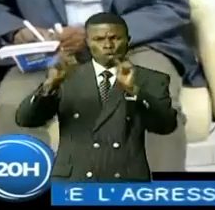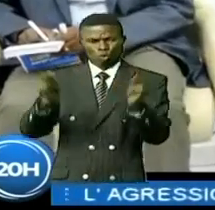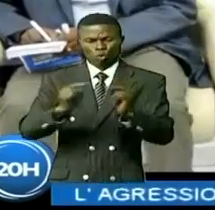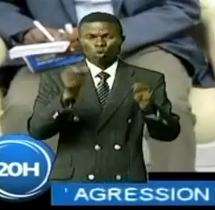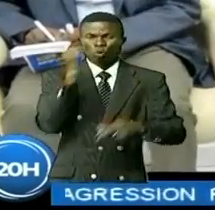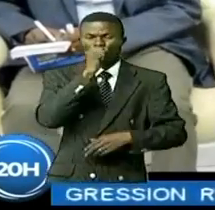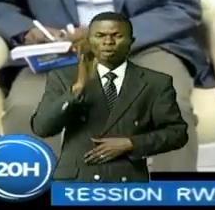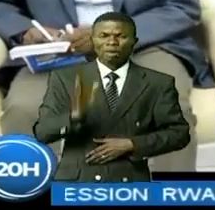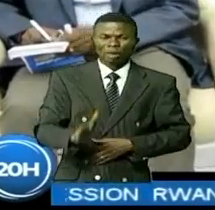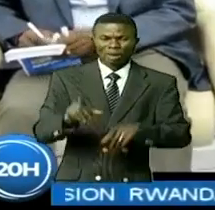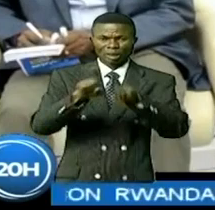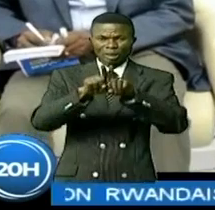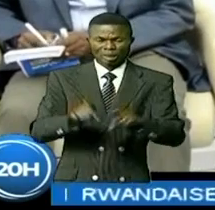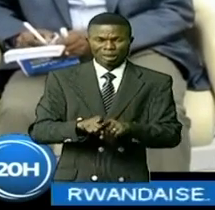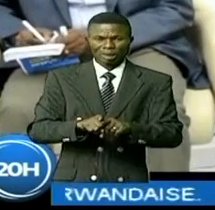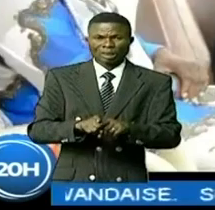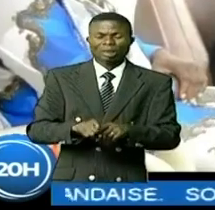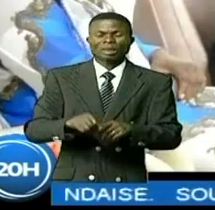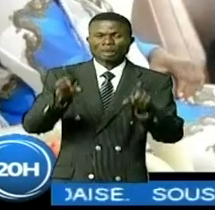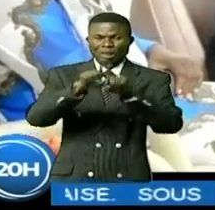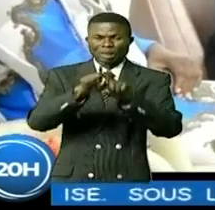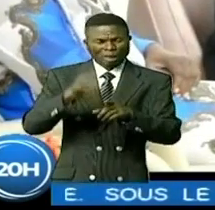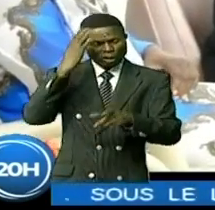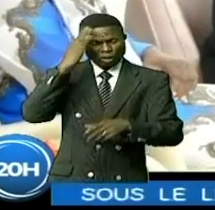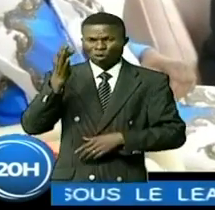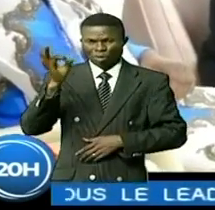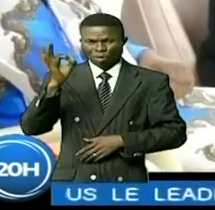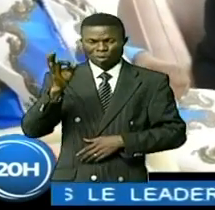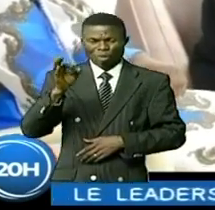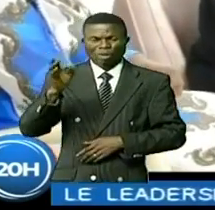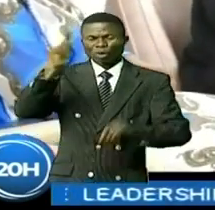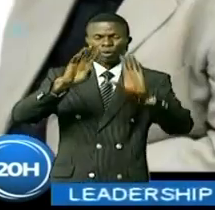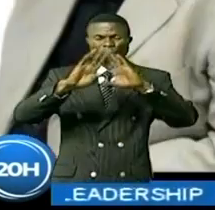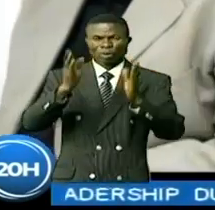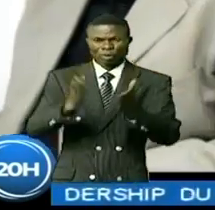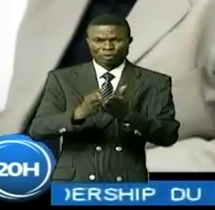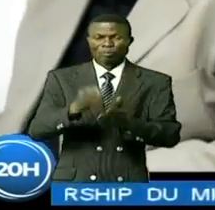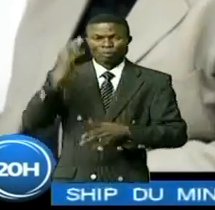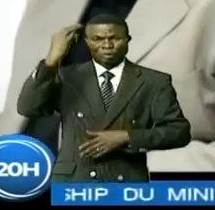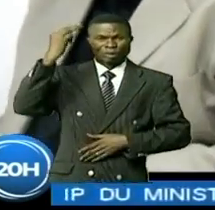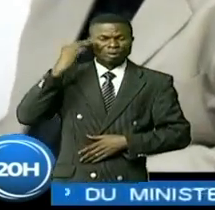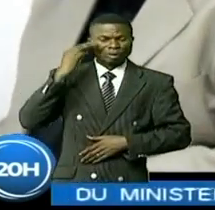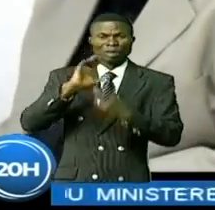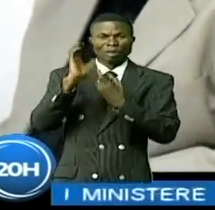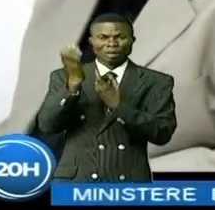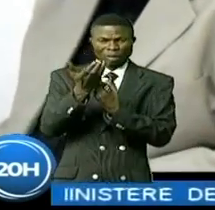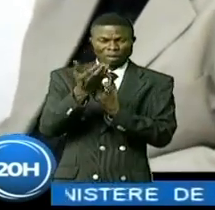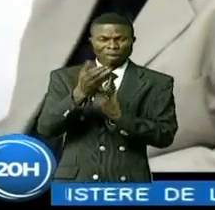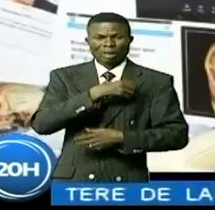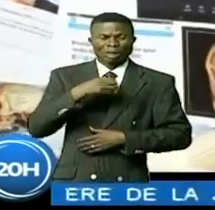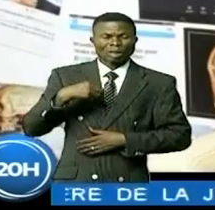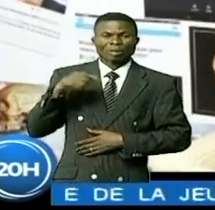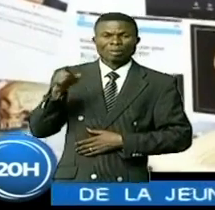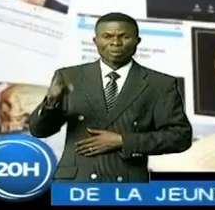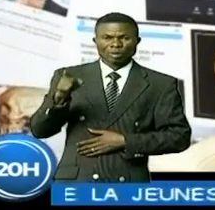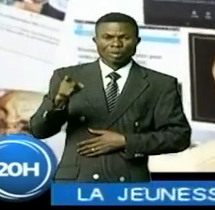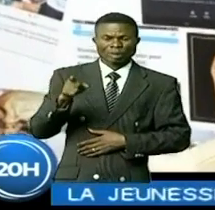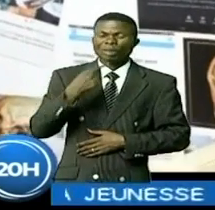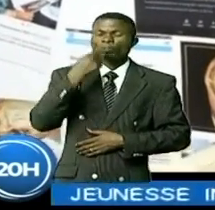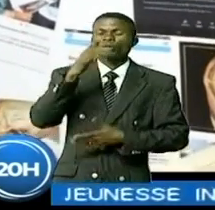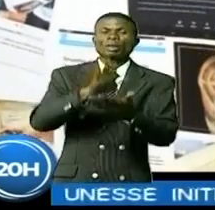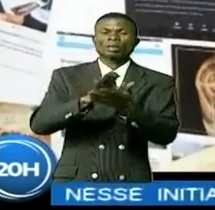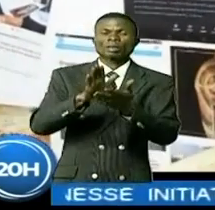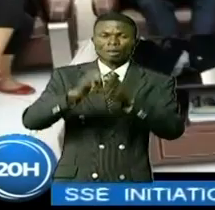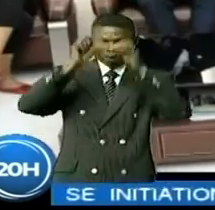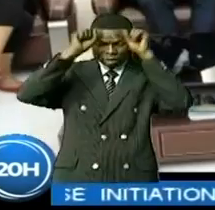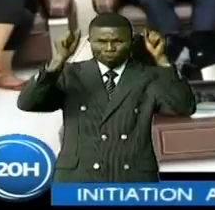d'artistes, même en herbe et méconnu du grand public. La ministre de la Culture, Catherine Katungu, a remercié le président